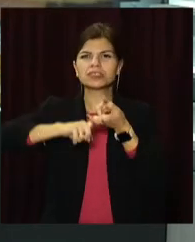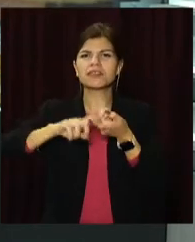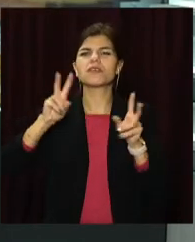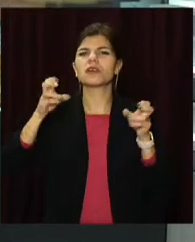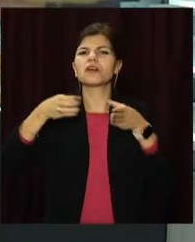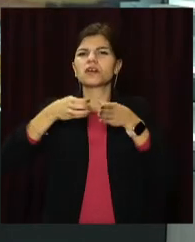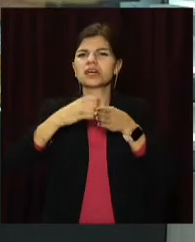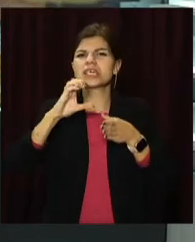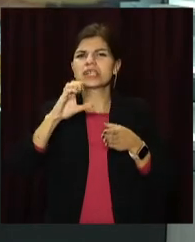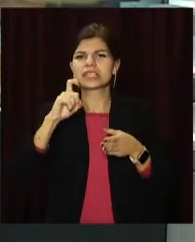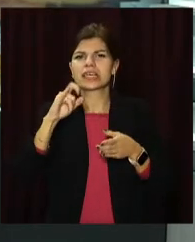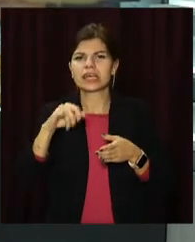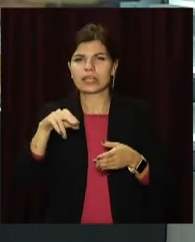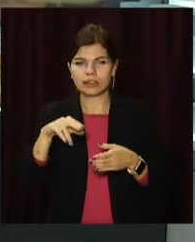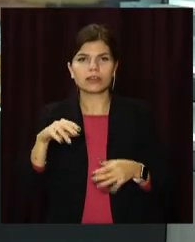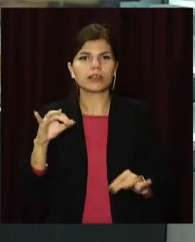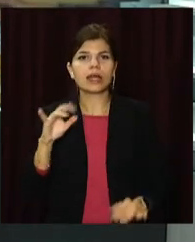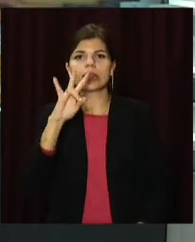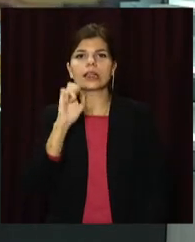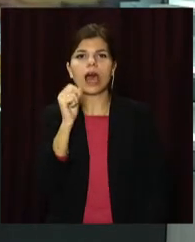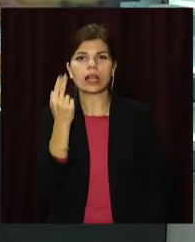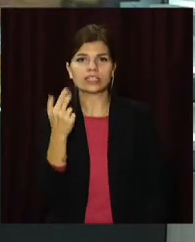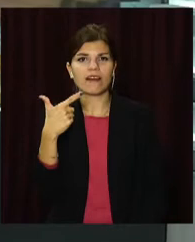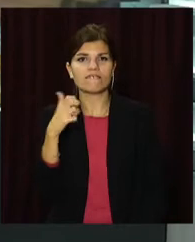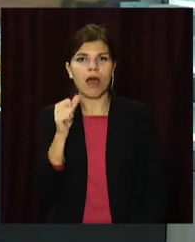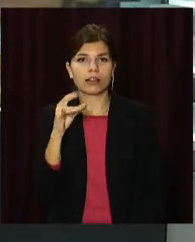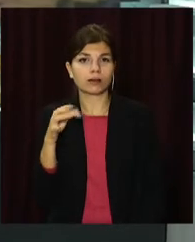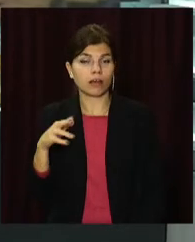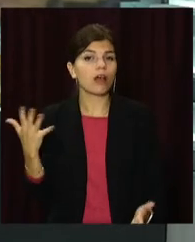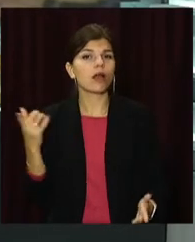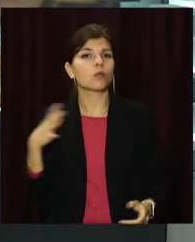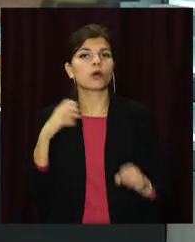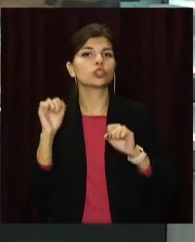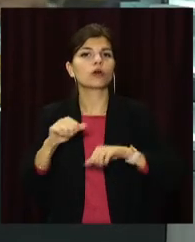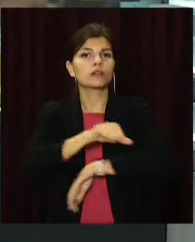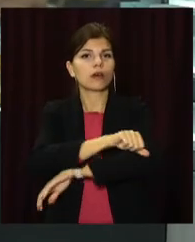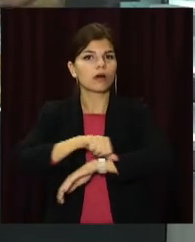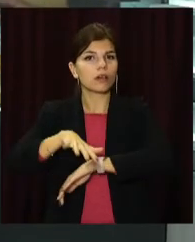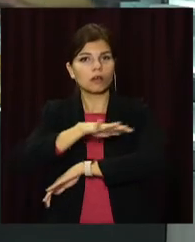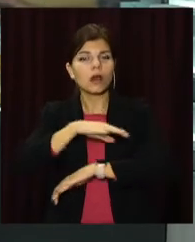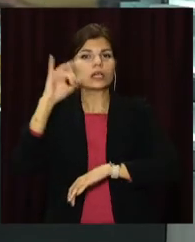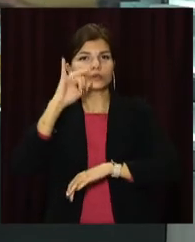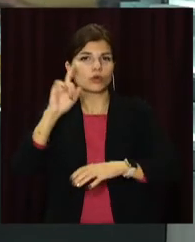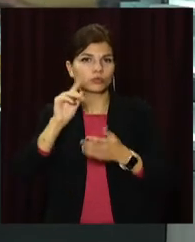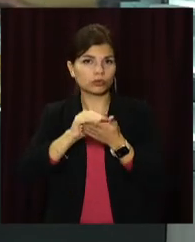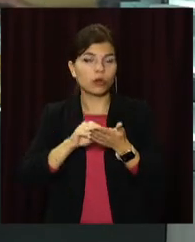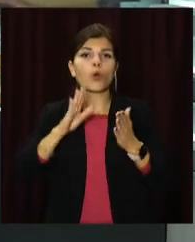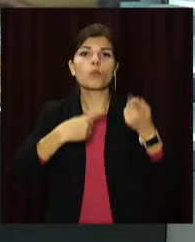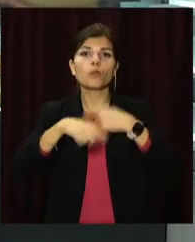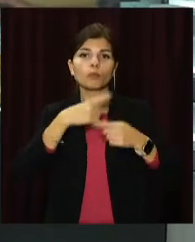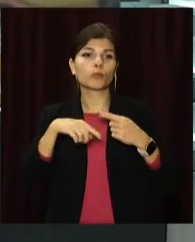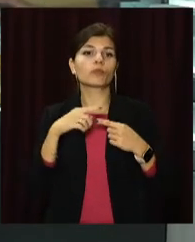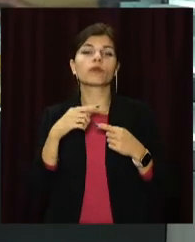а також нацгвардійці. Солдатам привезли книги авторів, які захищали кордони на Сході. Після повернення з війни